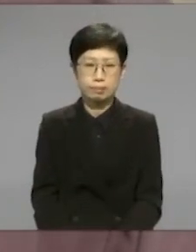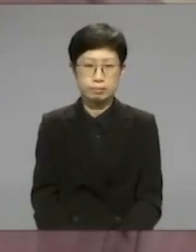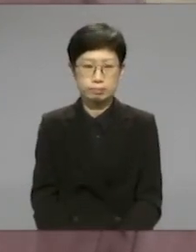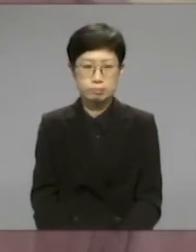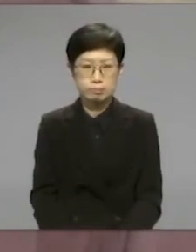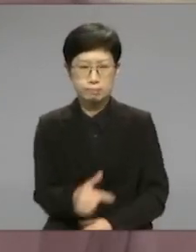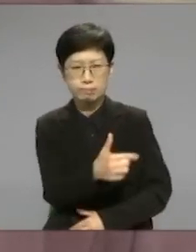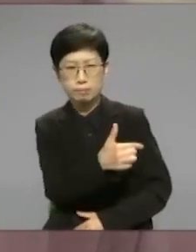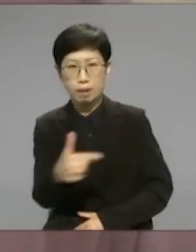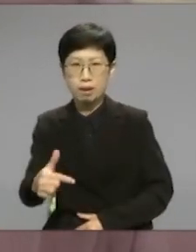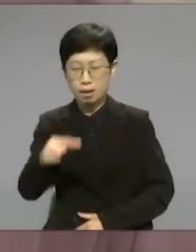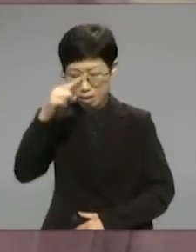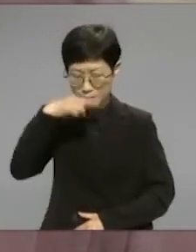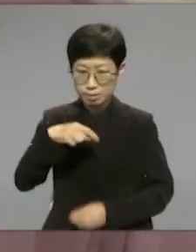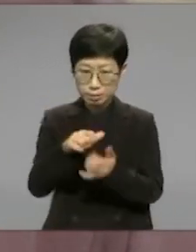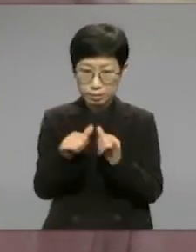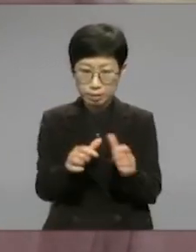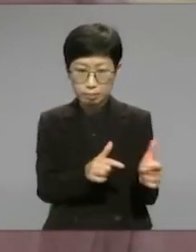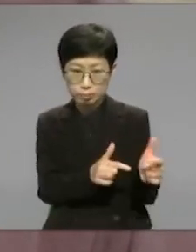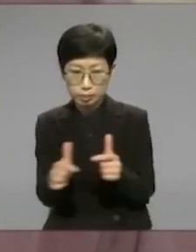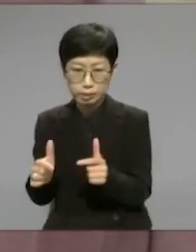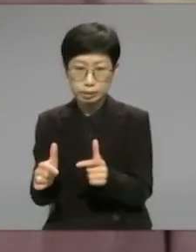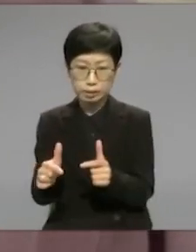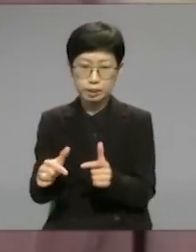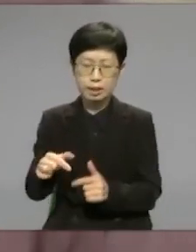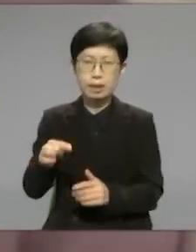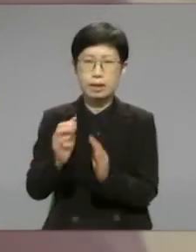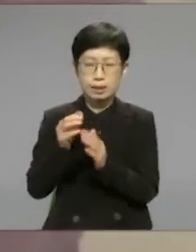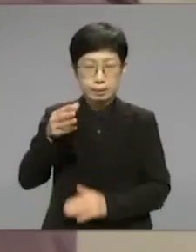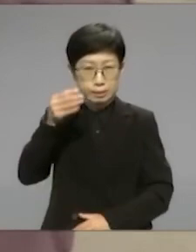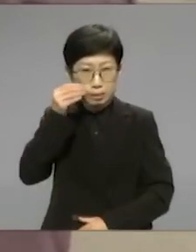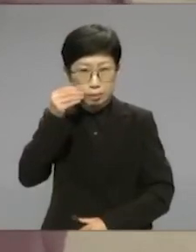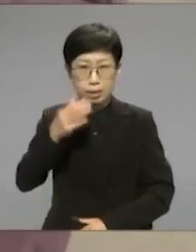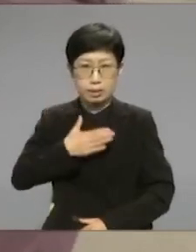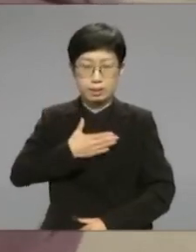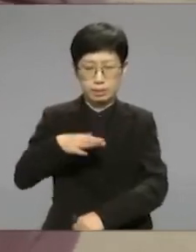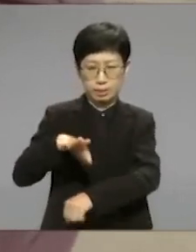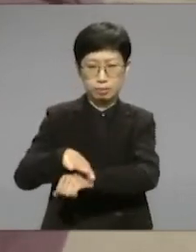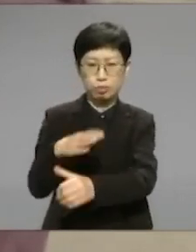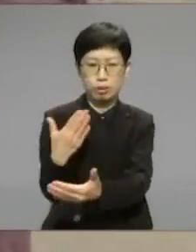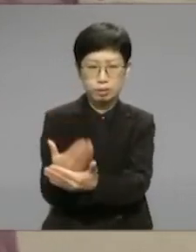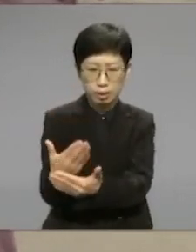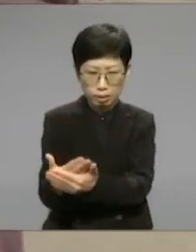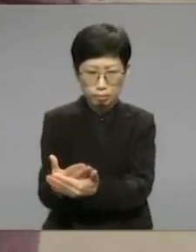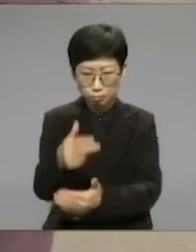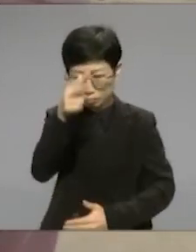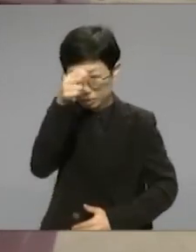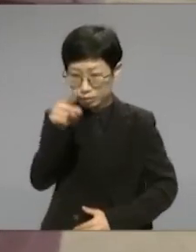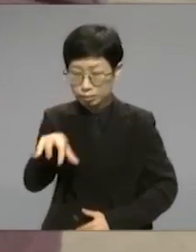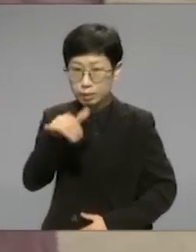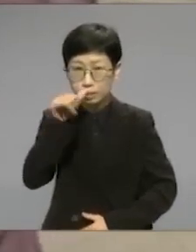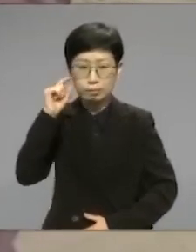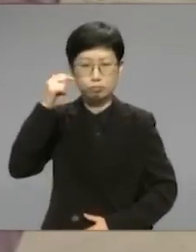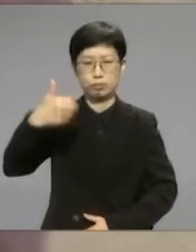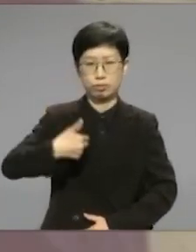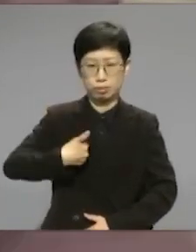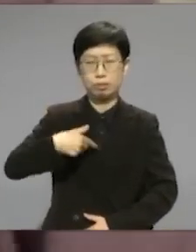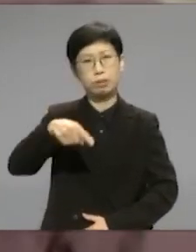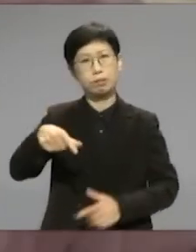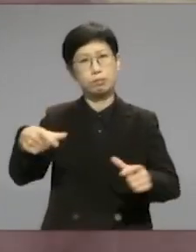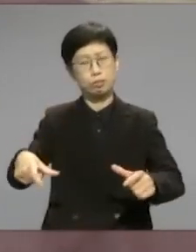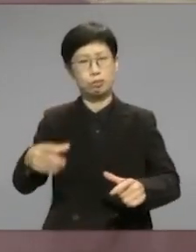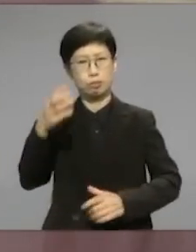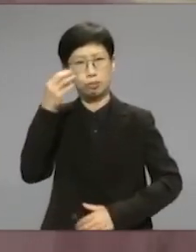this giant mass of Asians coming in saying, please, and they make this, please, arrest me. Where's the guy who's going to arrest